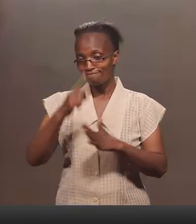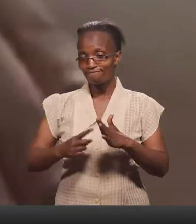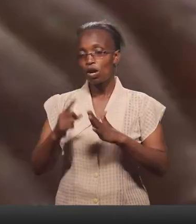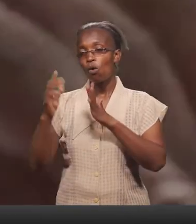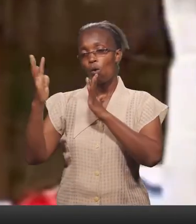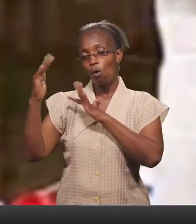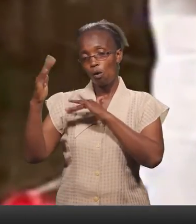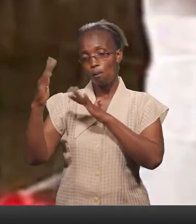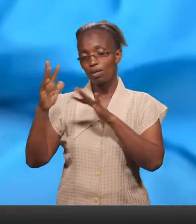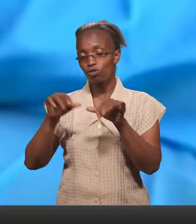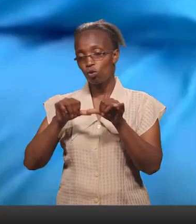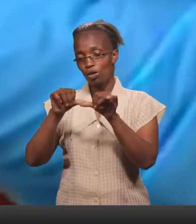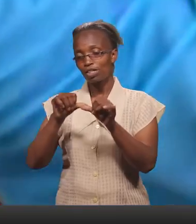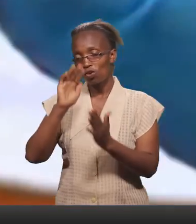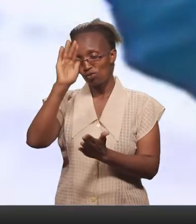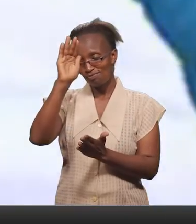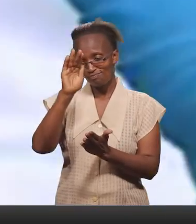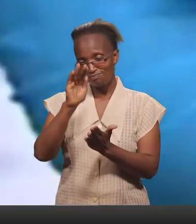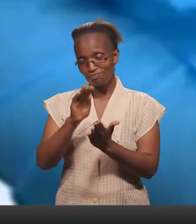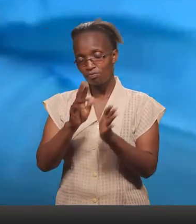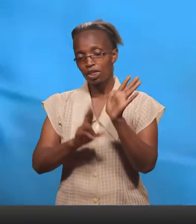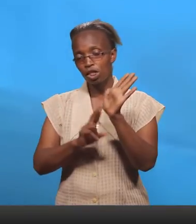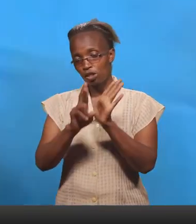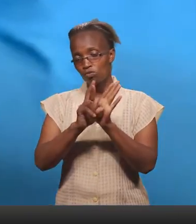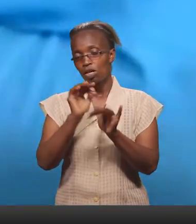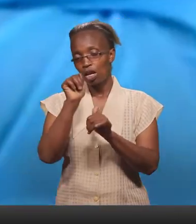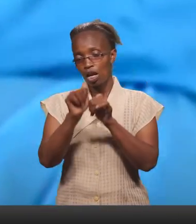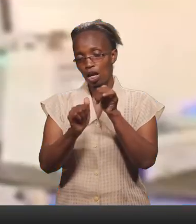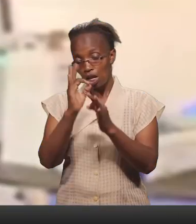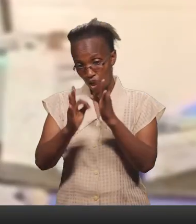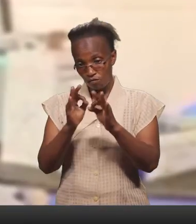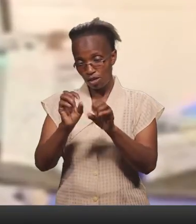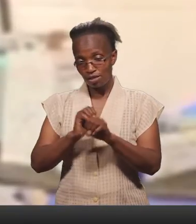Afya imerejelea kwamba wanatumai kuendelea kulegeza kamba iwapo